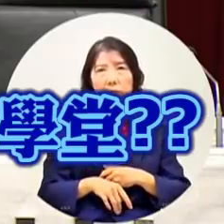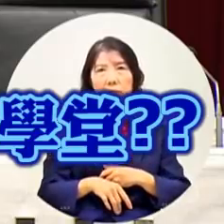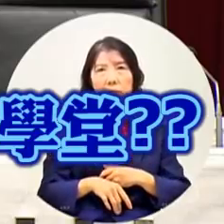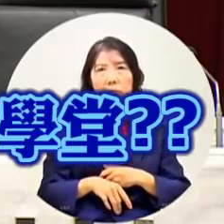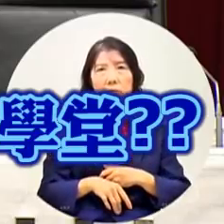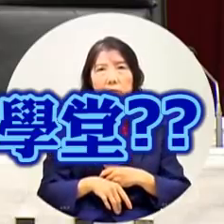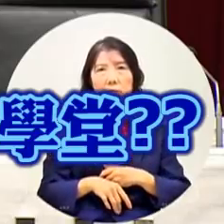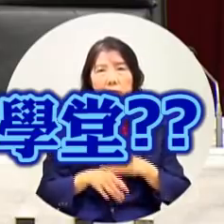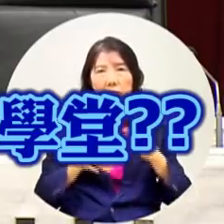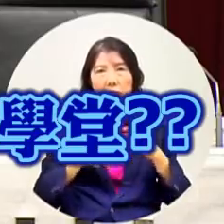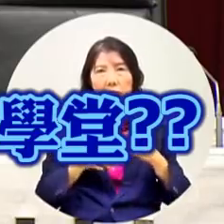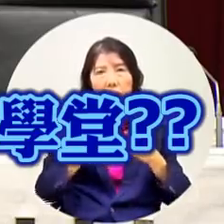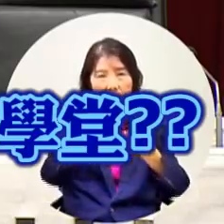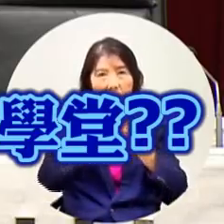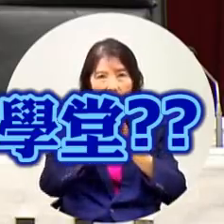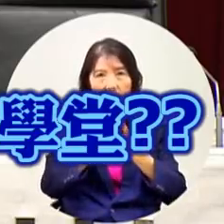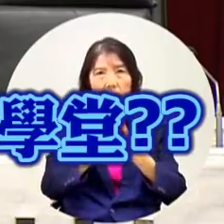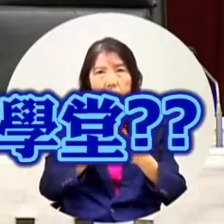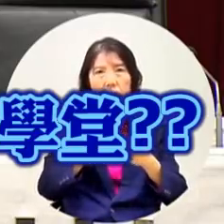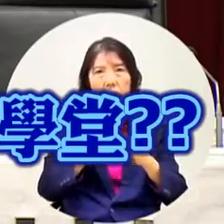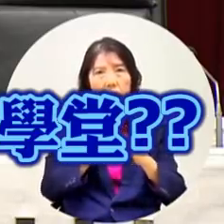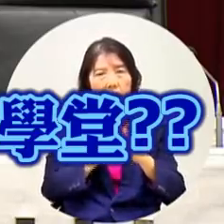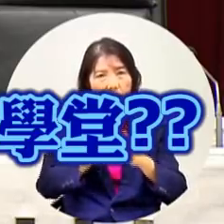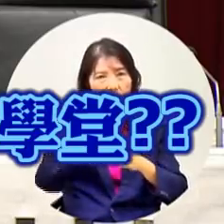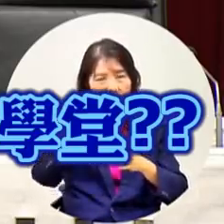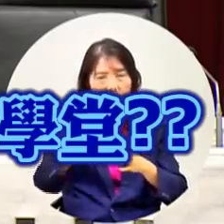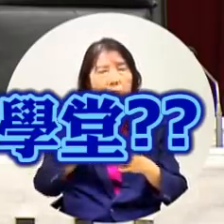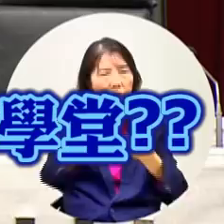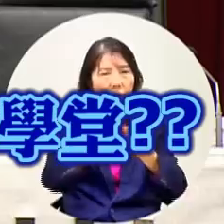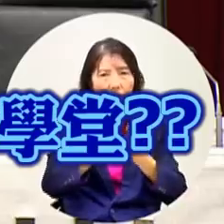才，伊若安怎着？你专权负责，对不对啊？你